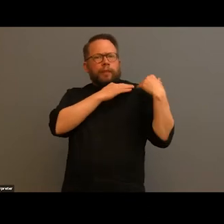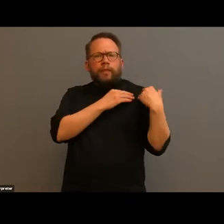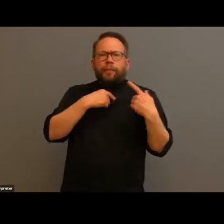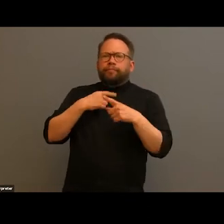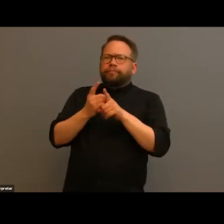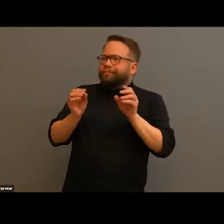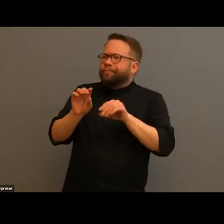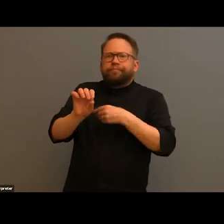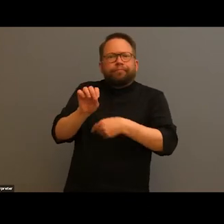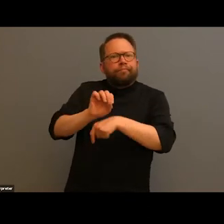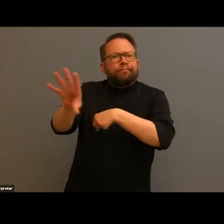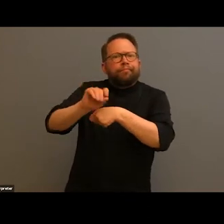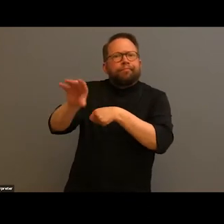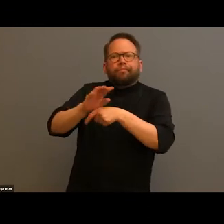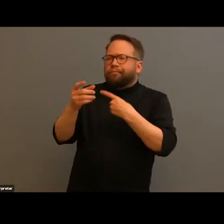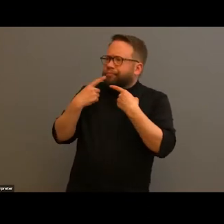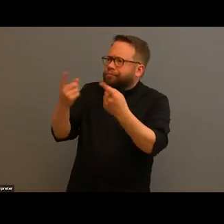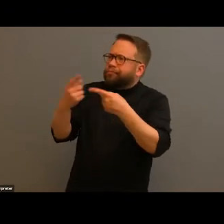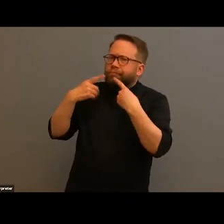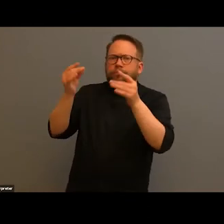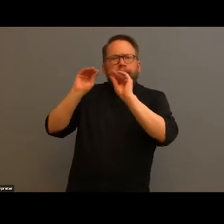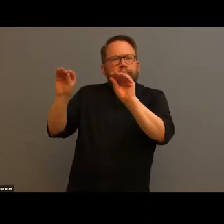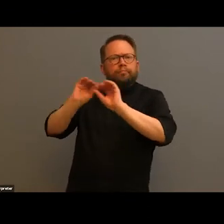en profil där.